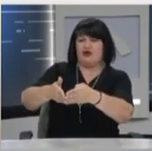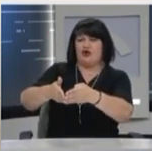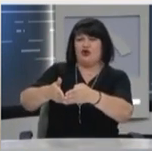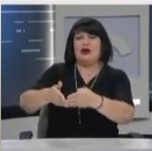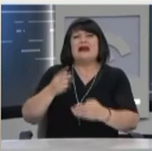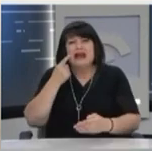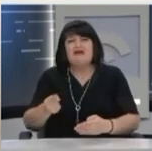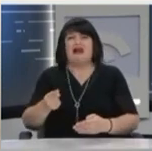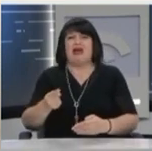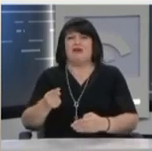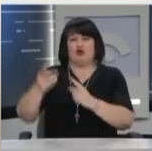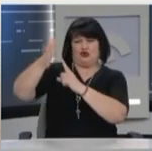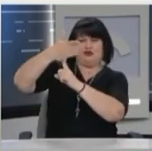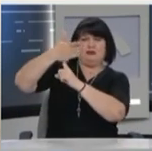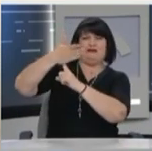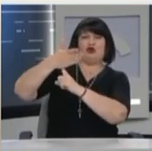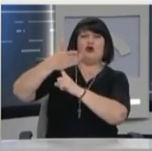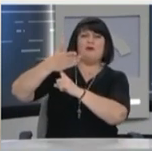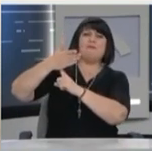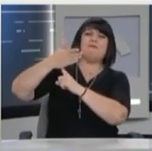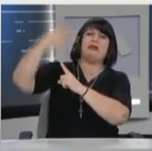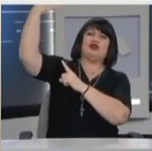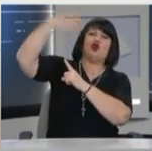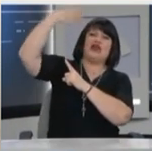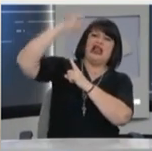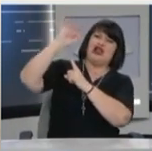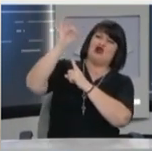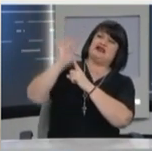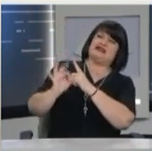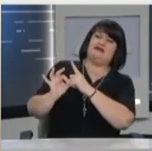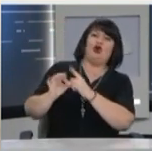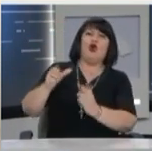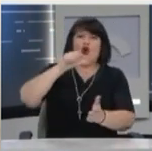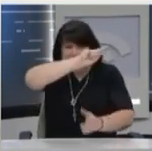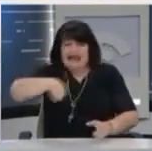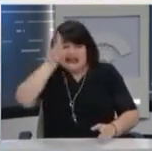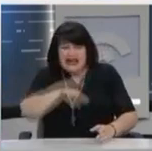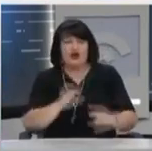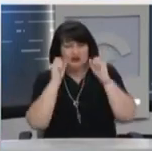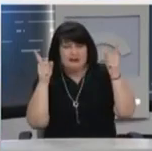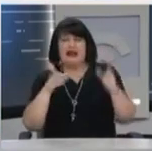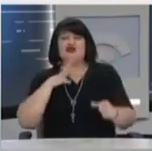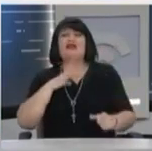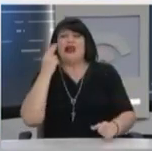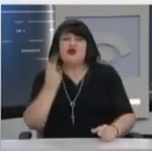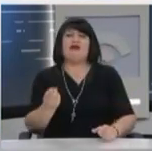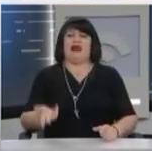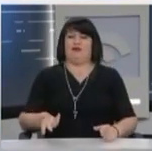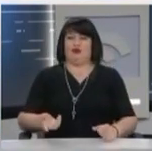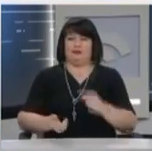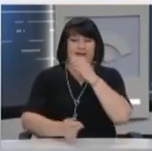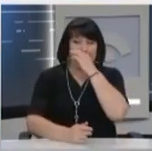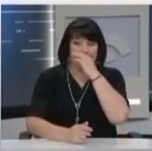της Μακεδονίας πάνω στο σκάφος αυτό. Δεν το θέλουμε, κύριε Μητσοτάκη, δεν το θέλουμε. Ακυρώστε τη συμφωνία επιτέλους.